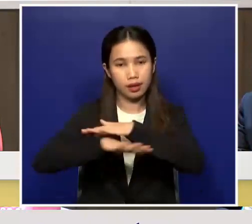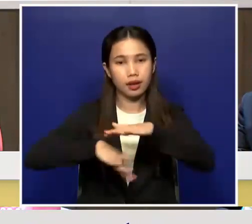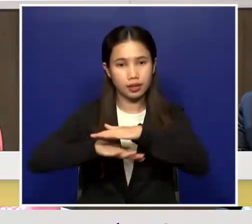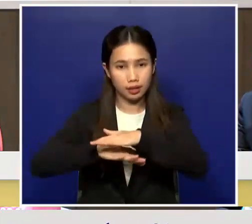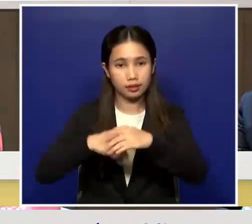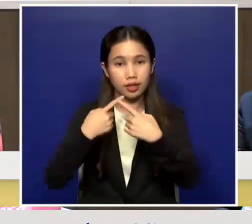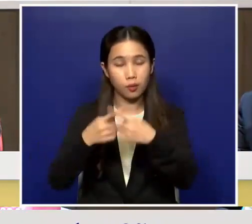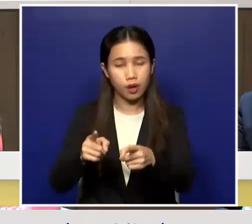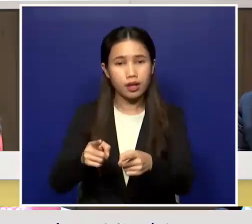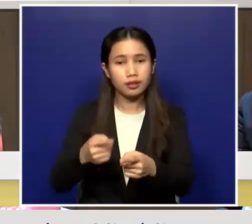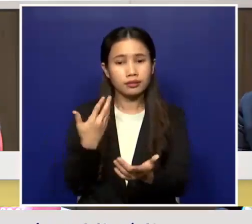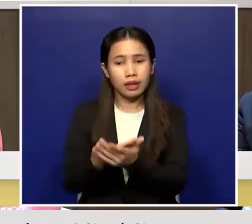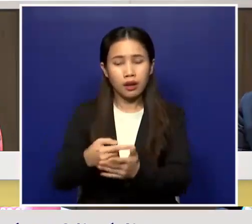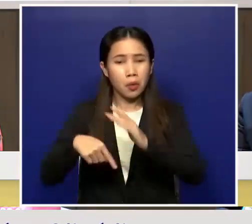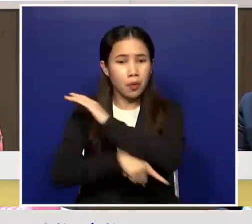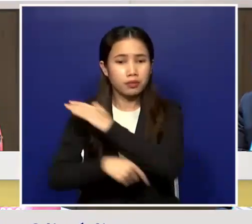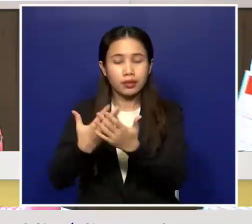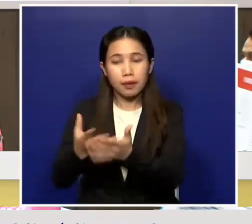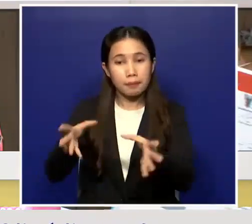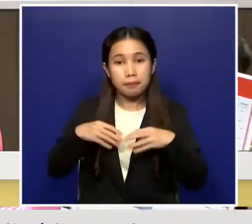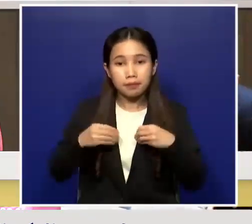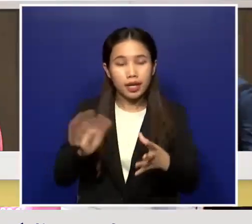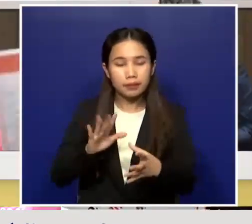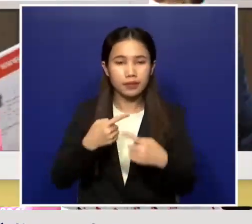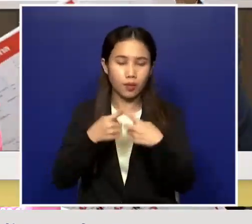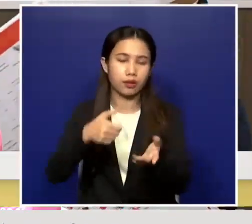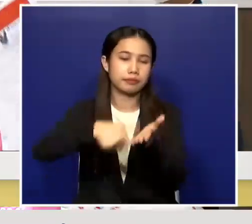แต่ใบเสร็จมันประจานชัดต่อไป